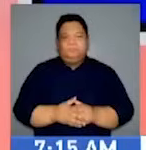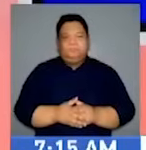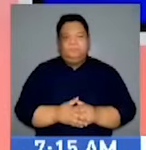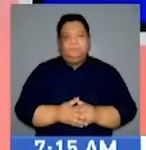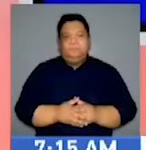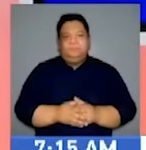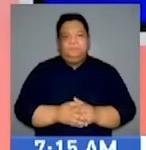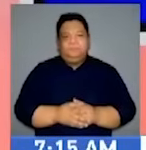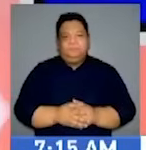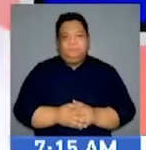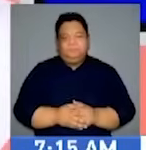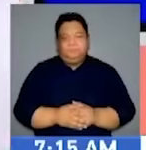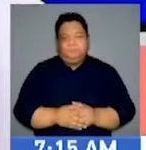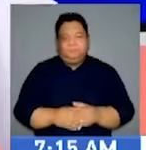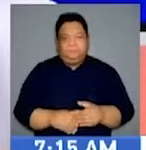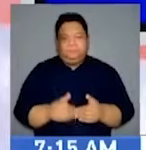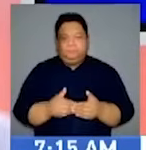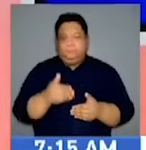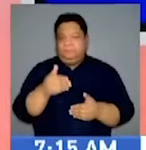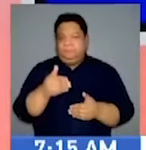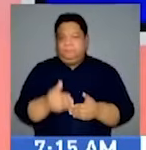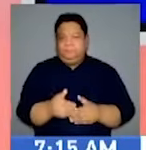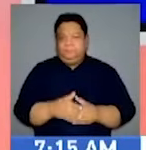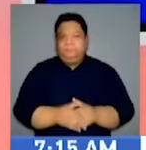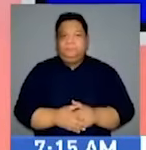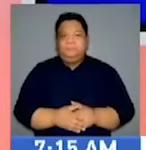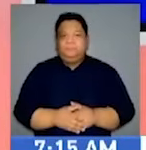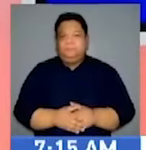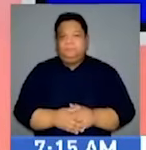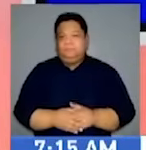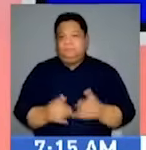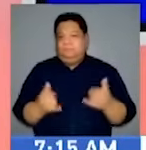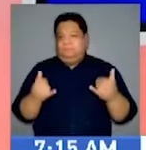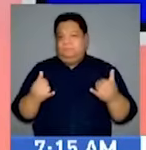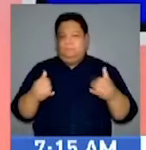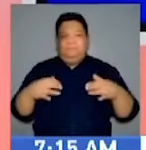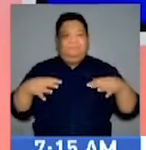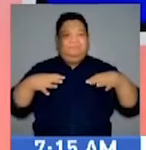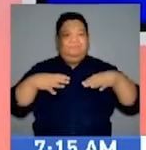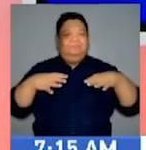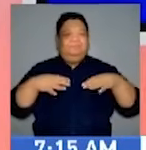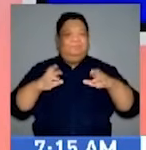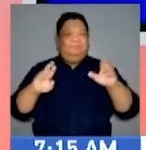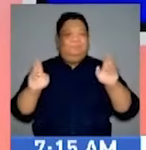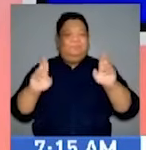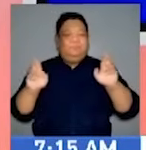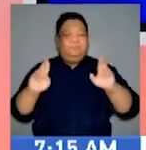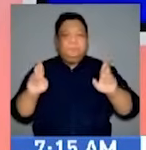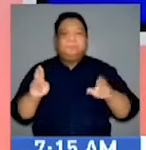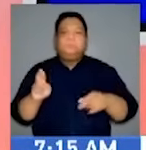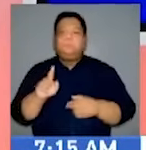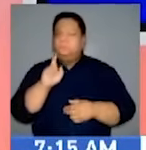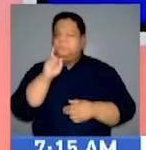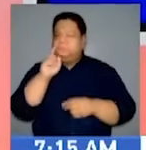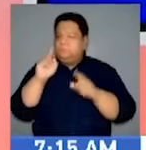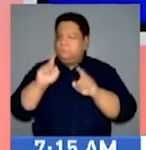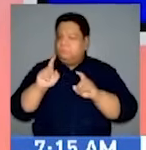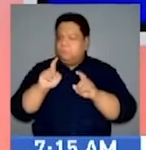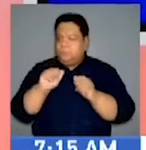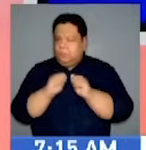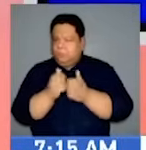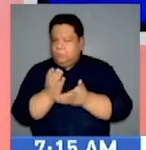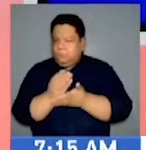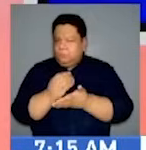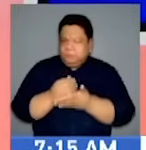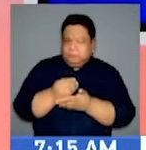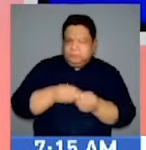News. Ngayong gastos is waving dahil holiday season na, nasusubukan ang pagiging masinop natin sa pera. Kumusta kaya ang mga Pinoy pagdating